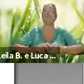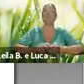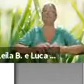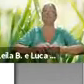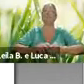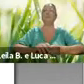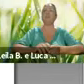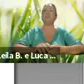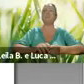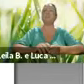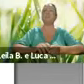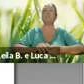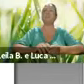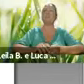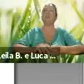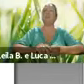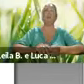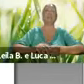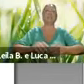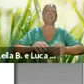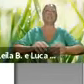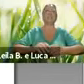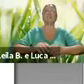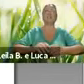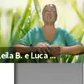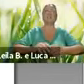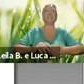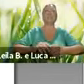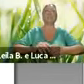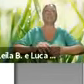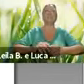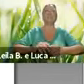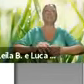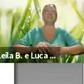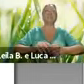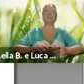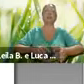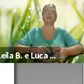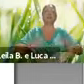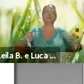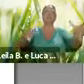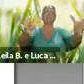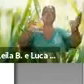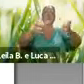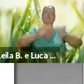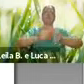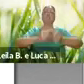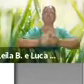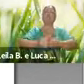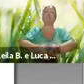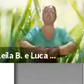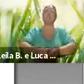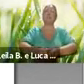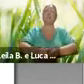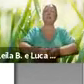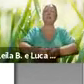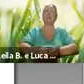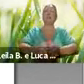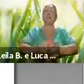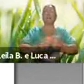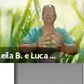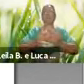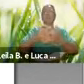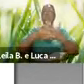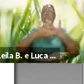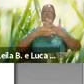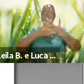è un filo di forze vive che si radiano da noi, catturando gli elementi che sono simili